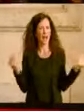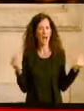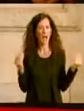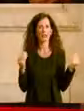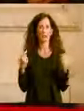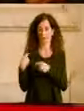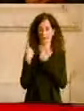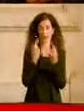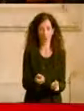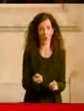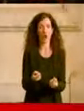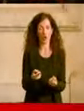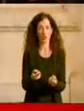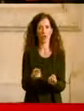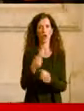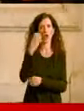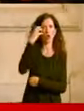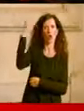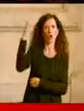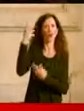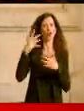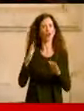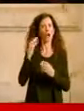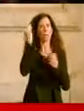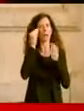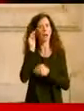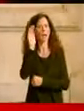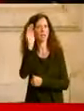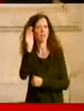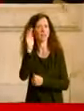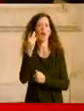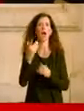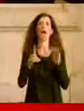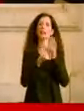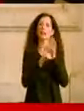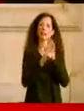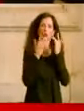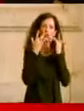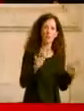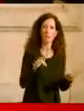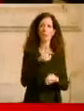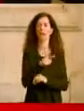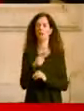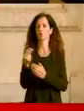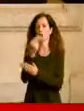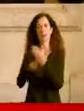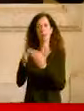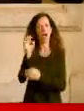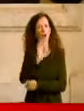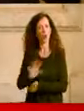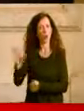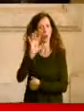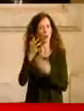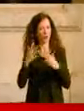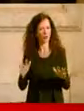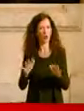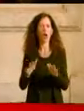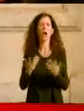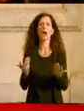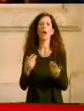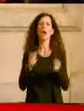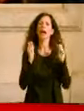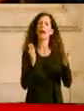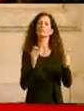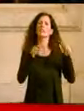e già il Governo pensa agli ulteriori provvedimenti come il decreto semplificazione e poi la partita europea, come ci ha ricordato. Quando verrà pubblicato sulla